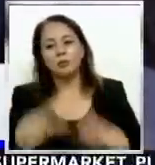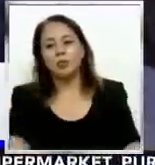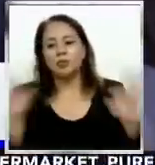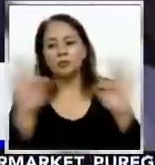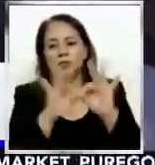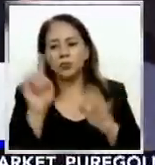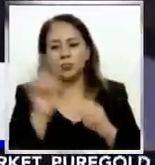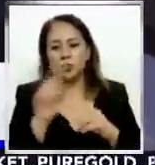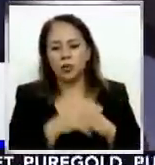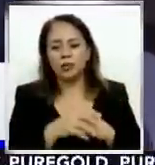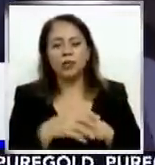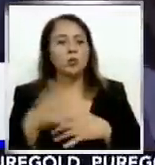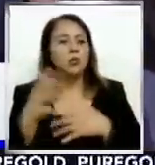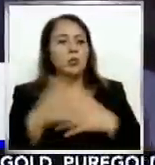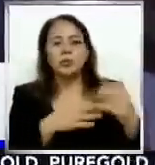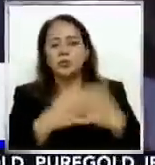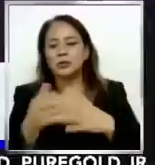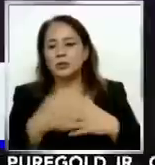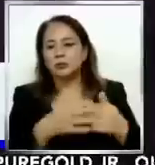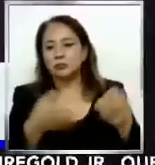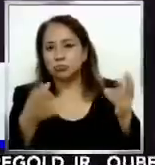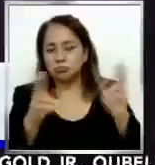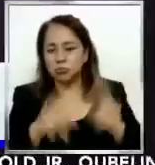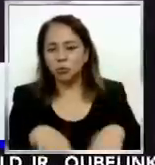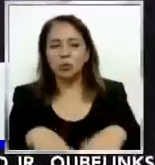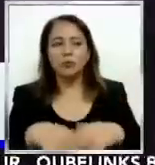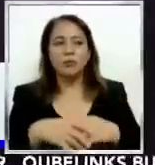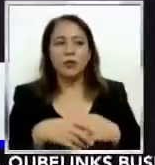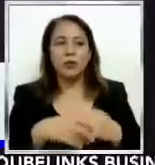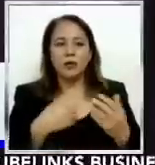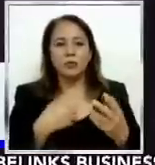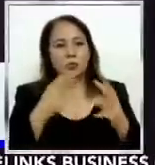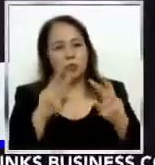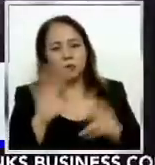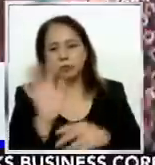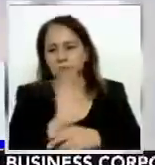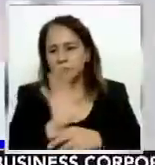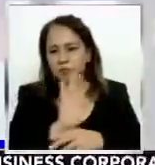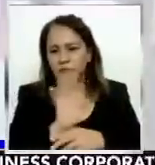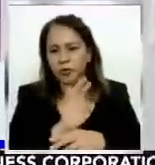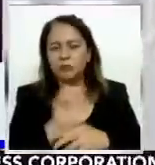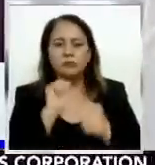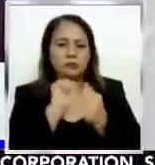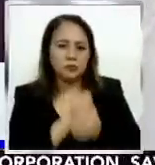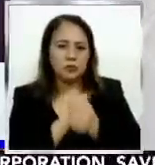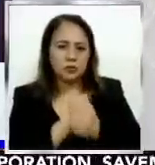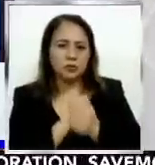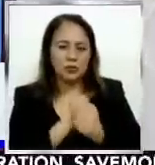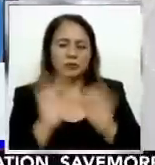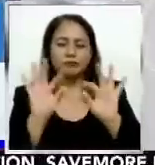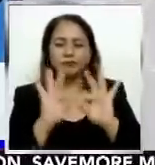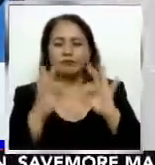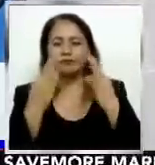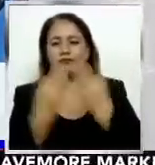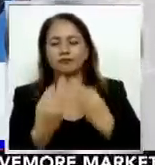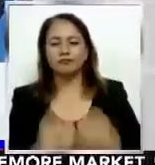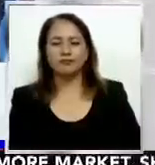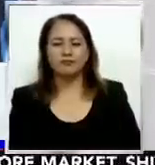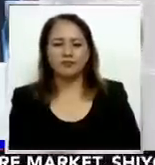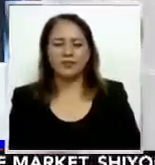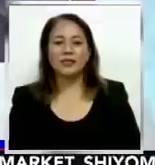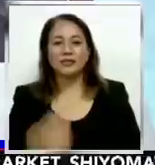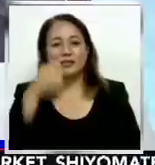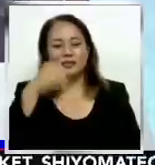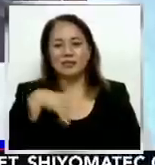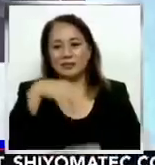di kaya kahit sa panonood ng pelikula, sama-sama silang pamilya. Kagabi kasama ni Bitoy ang mga anak sa special